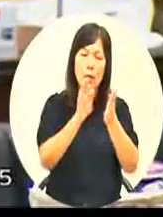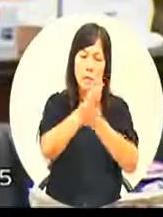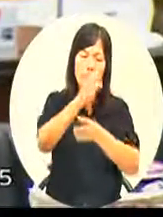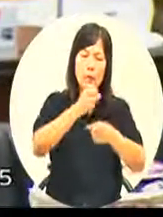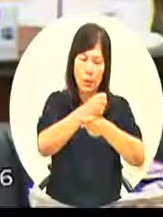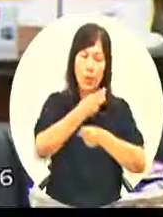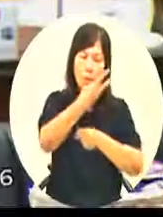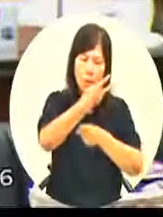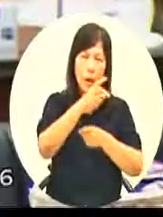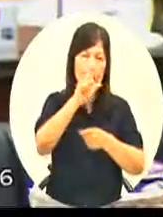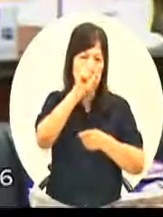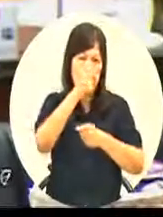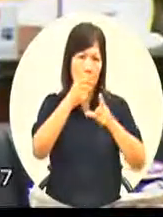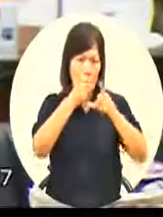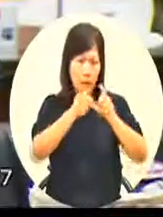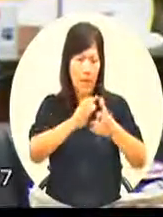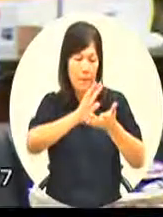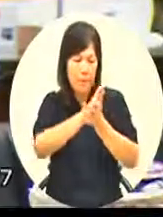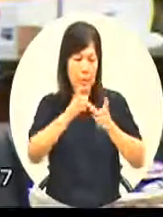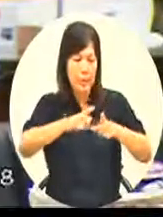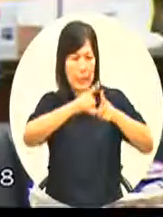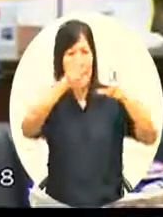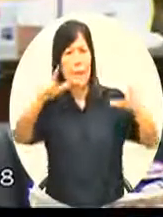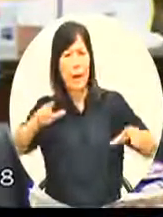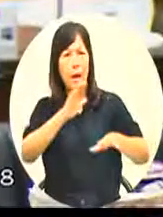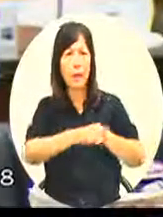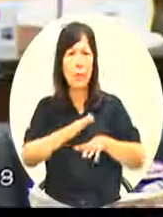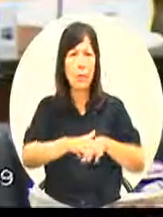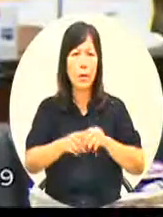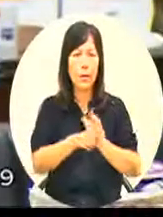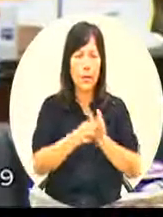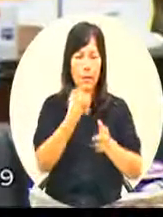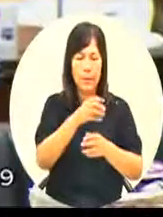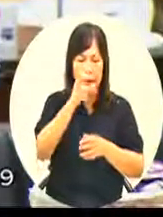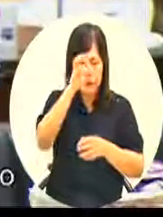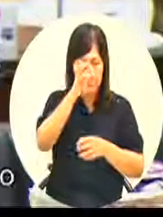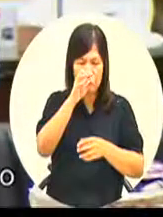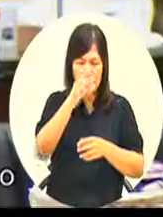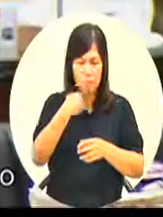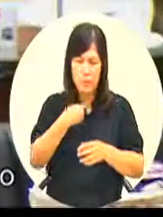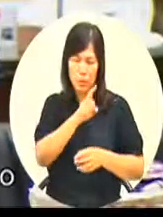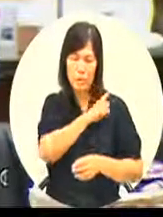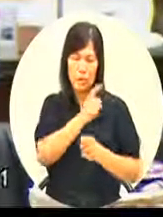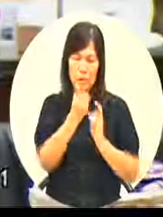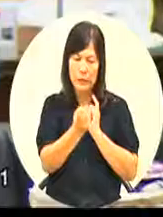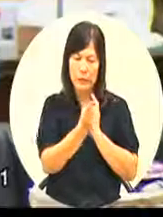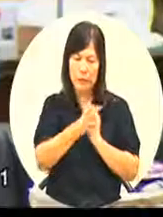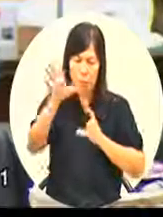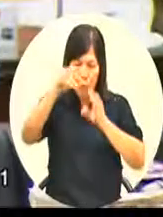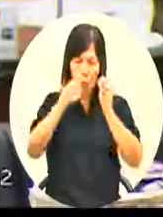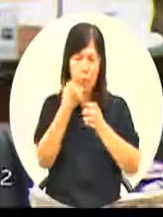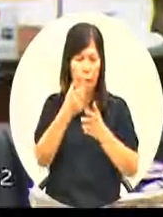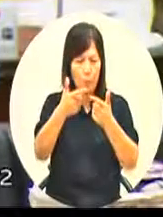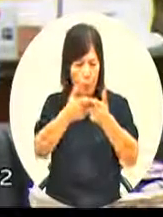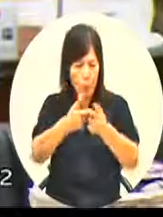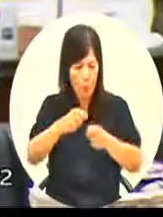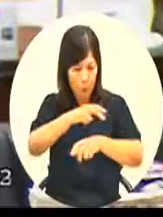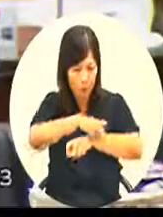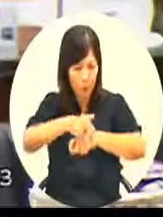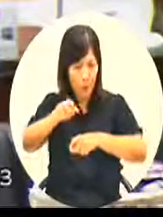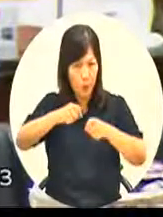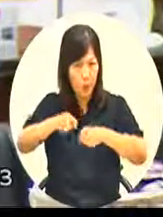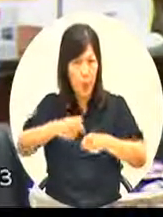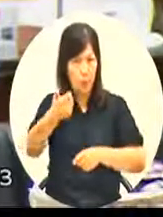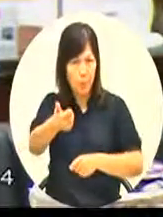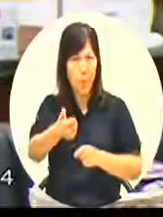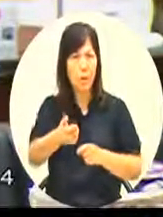区会变成一个大博尔特区之外，其实我们要善用我们的资源，好，因为毕竟如果说我比较期待，